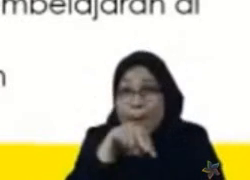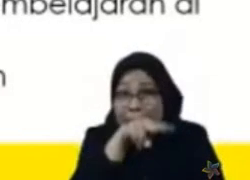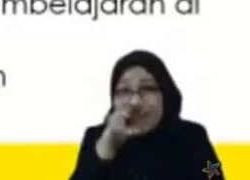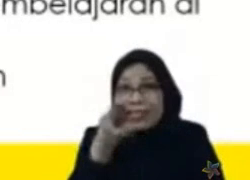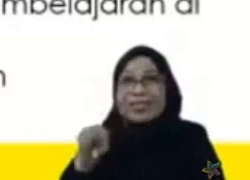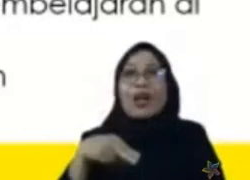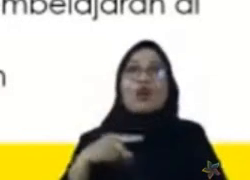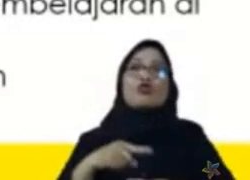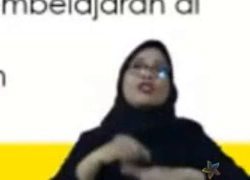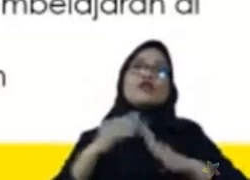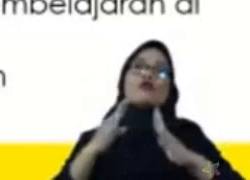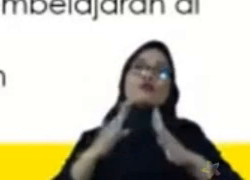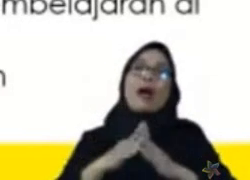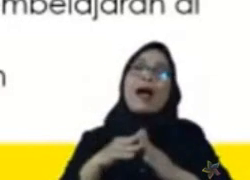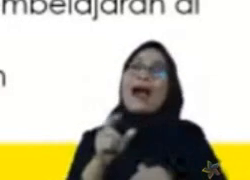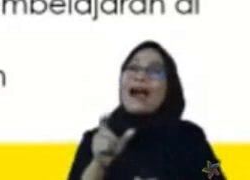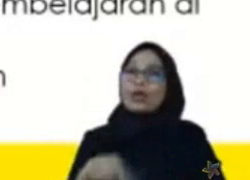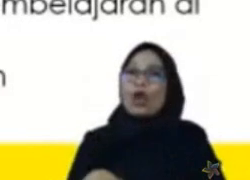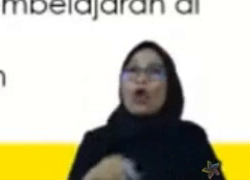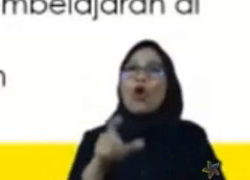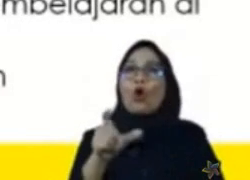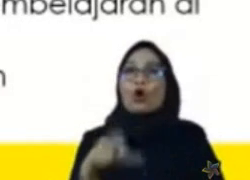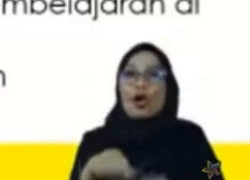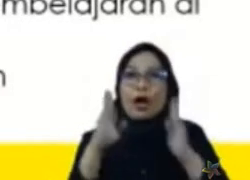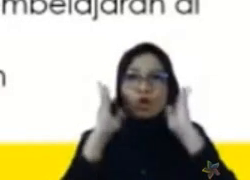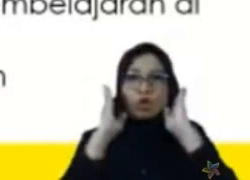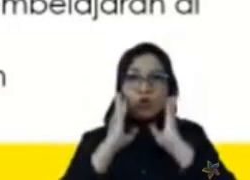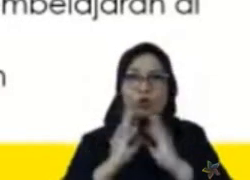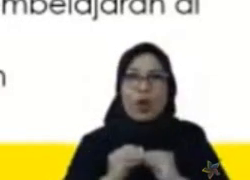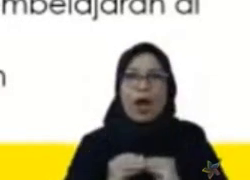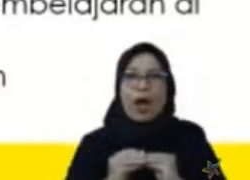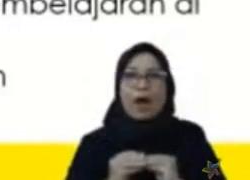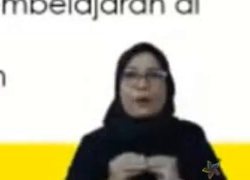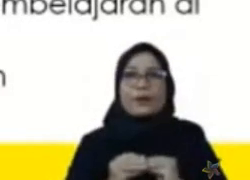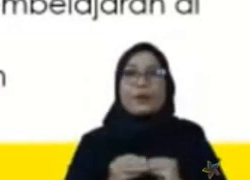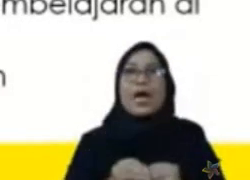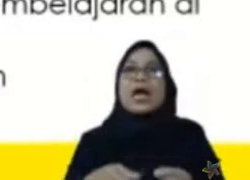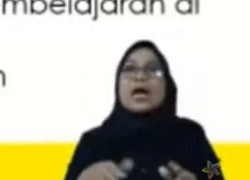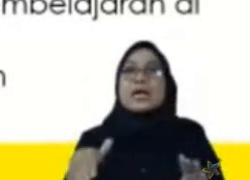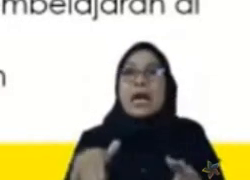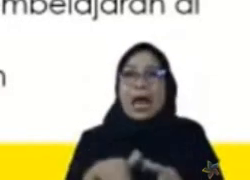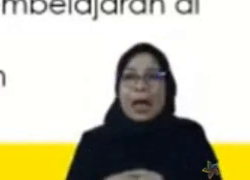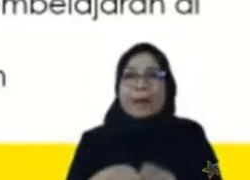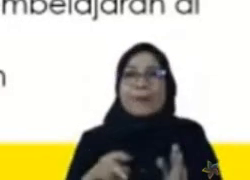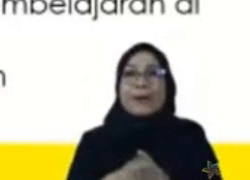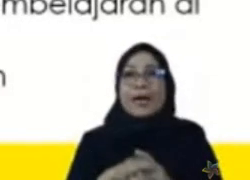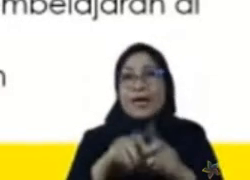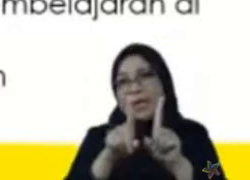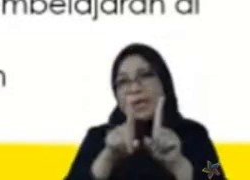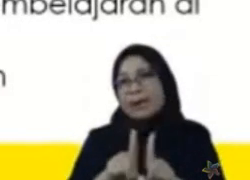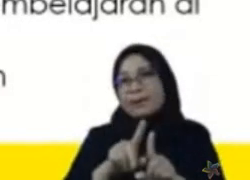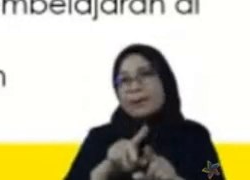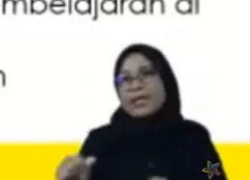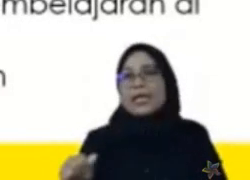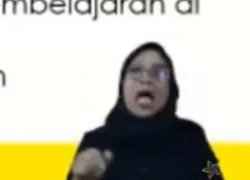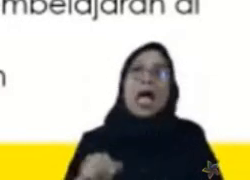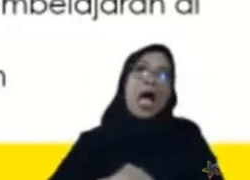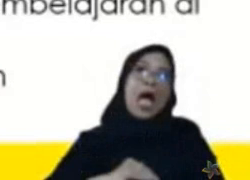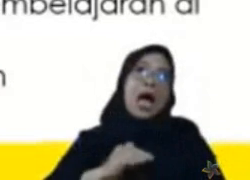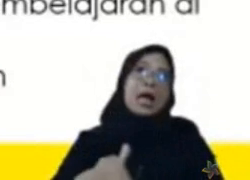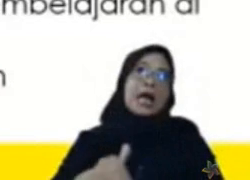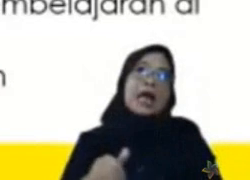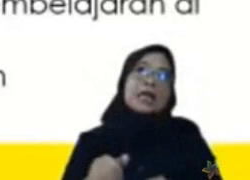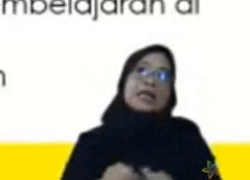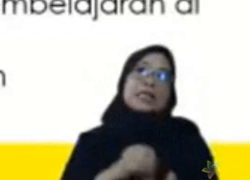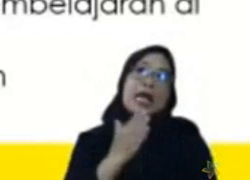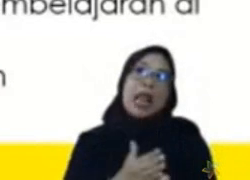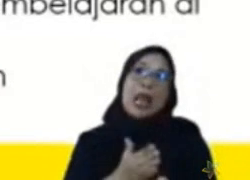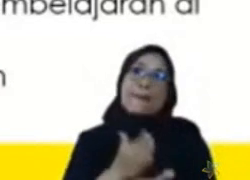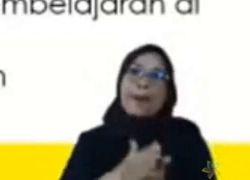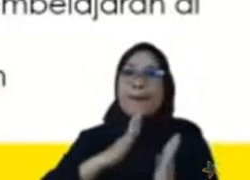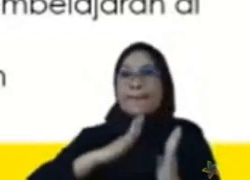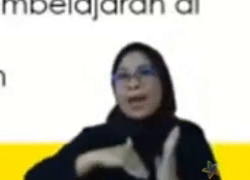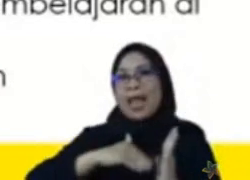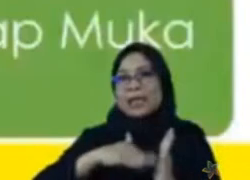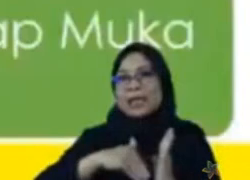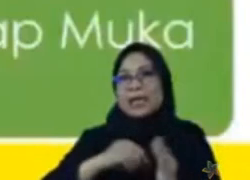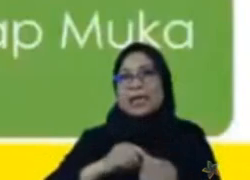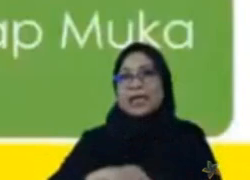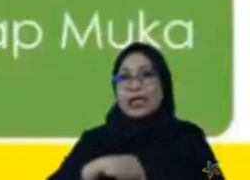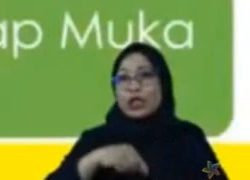dapat membantu orang tua untuk mendapatkan tips dan strategi dalam mendampingi anak selama belajar dari rumah. Oke,